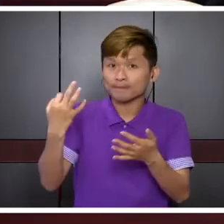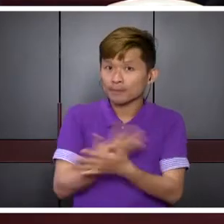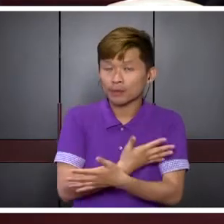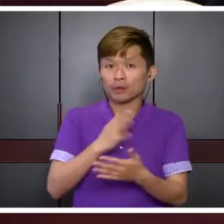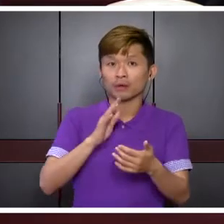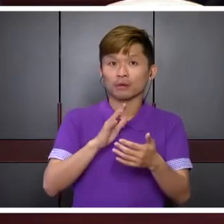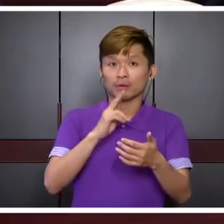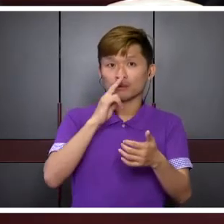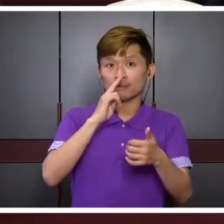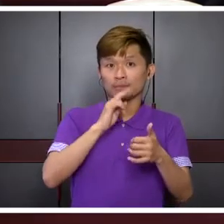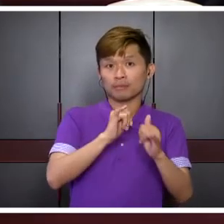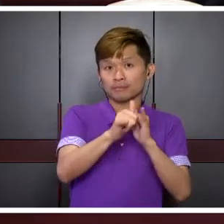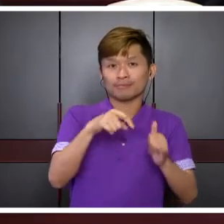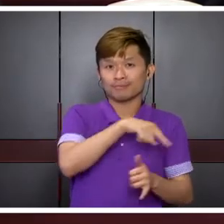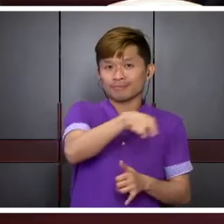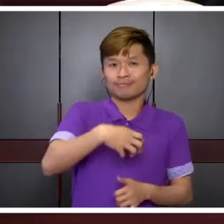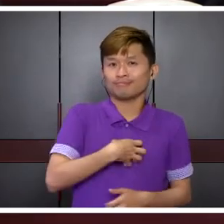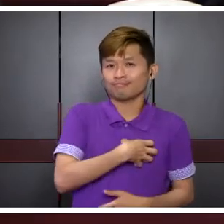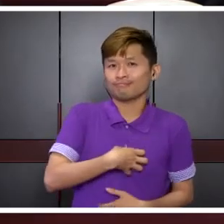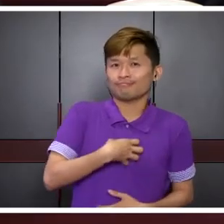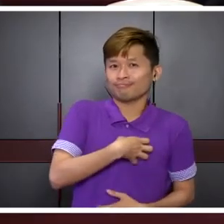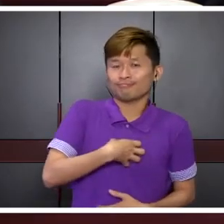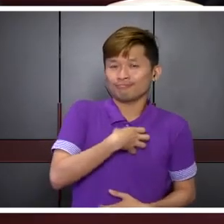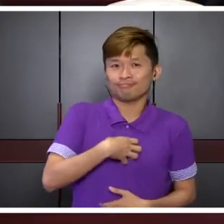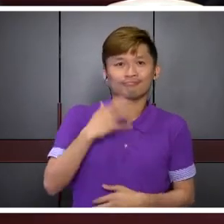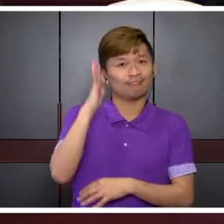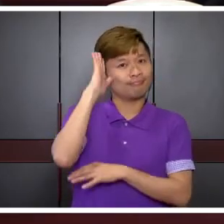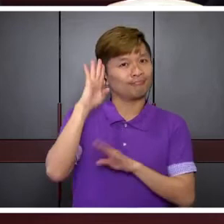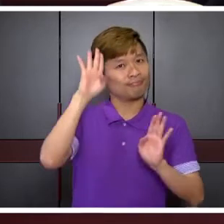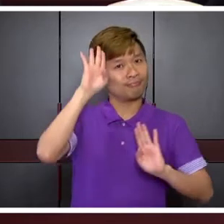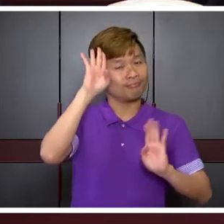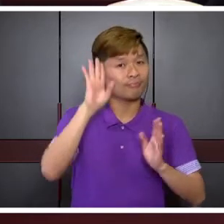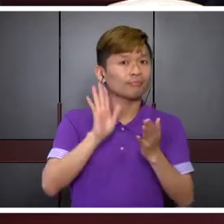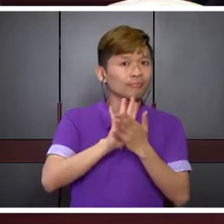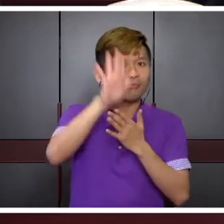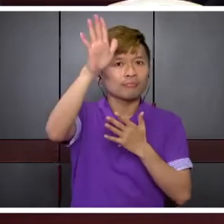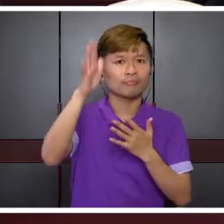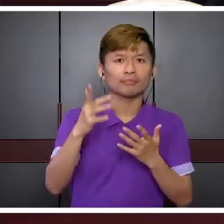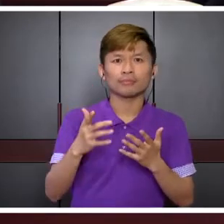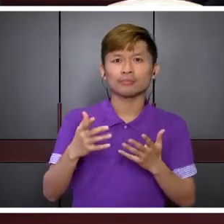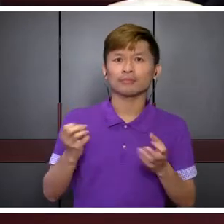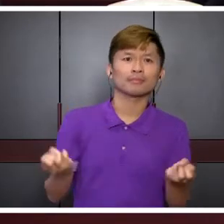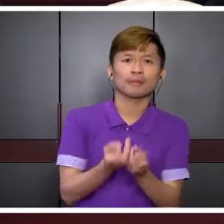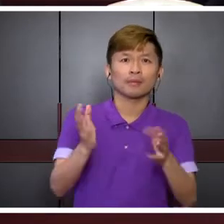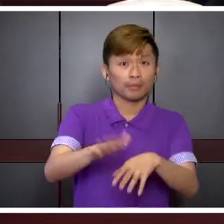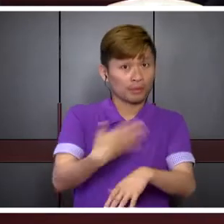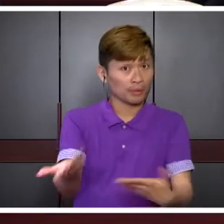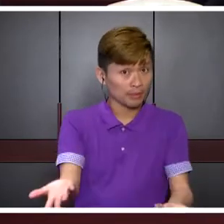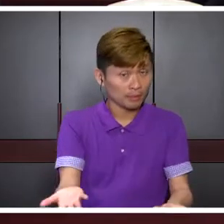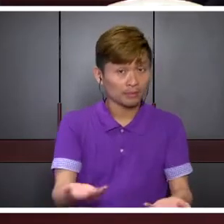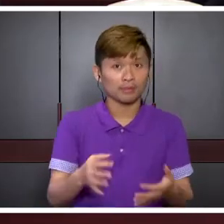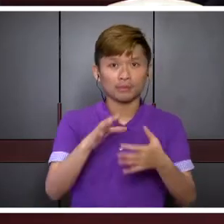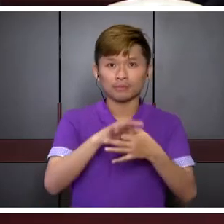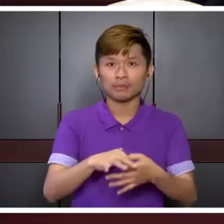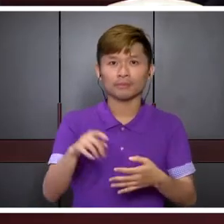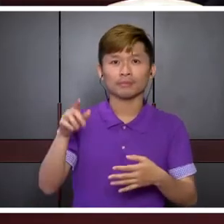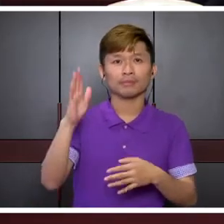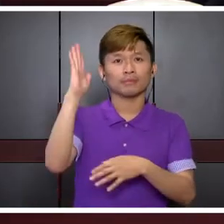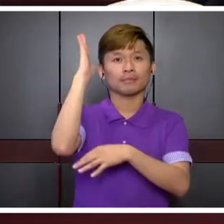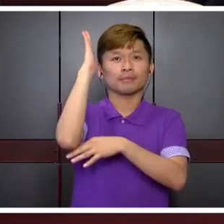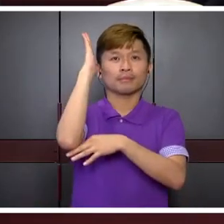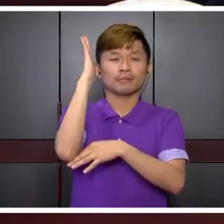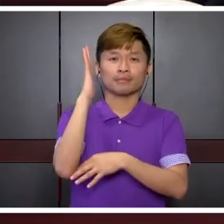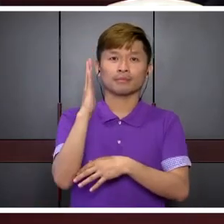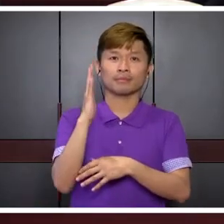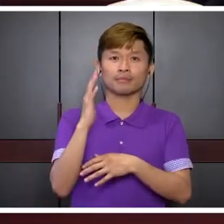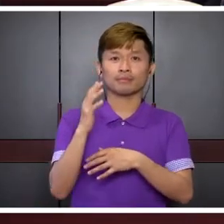后遗。我们对政府这种施政的，难道将来不会有冲击吗？所以我们严正的拒绝此种不食人间烟火、任意